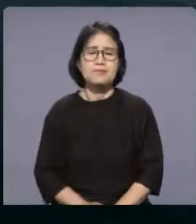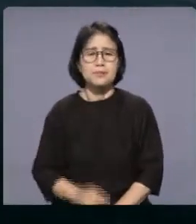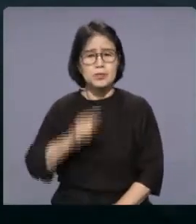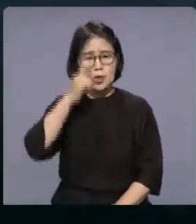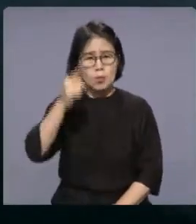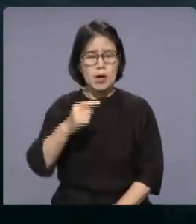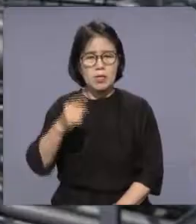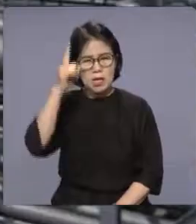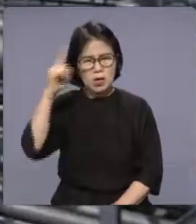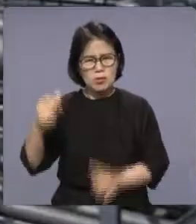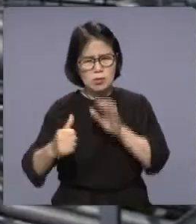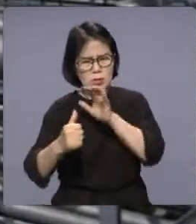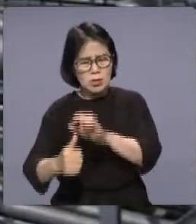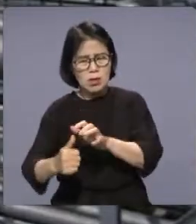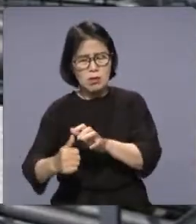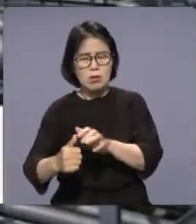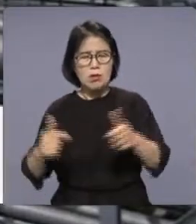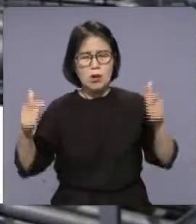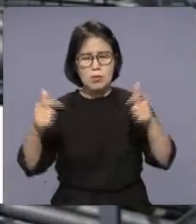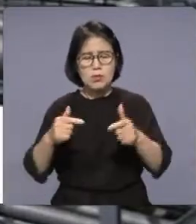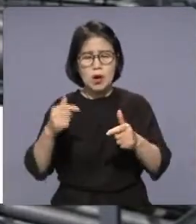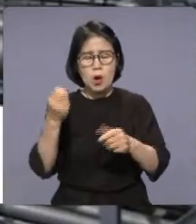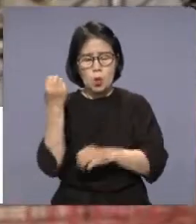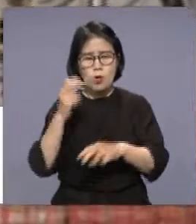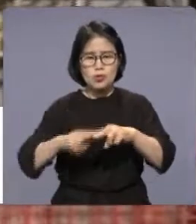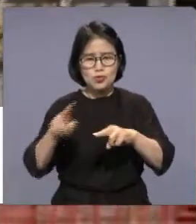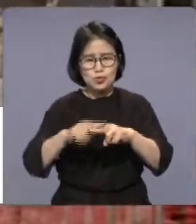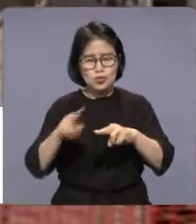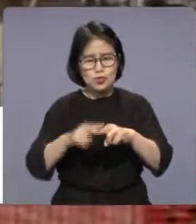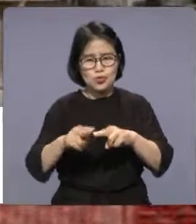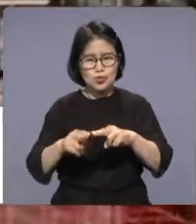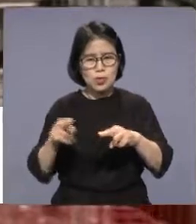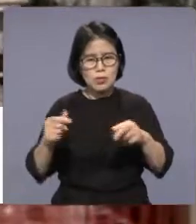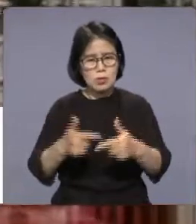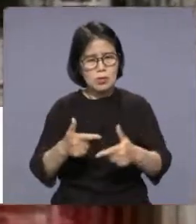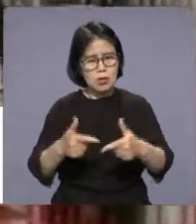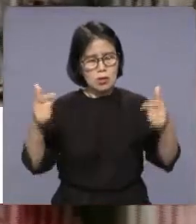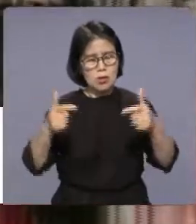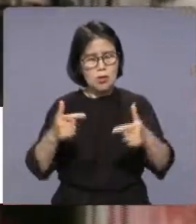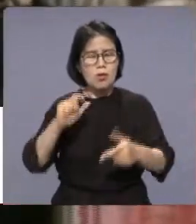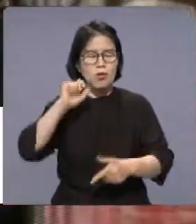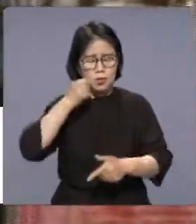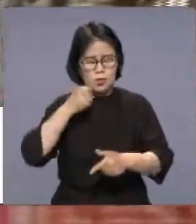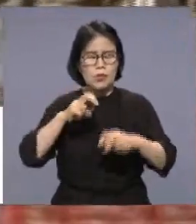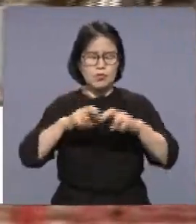서방의 대러 제재로 감소한 원유 생산량을 상쇄하기엔 어렵다는 분석도 나옵니다.